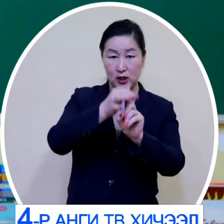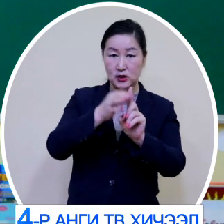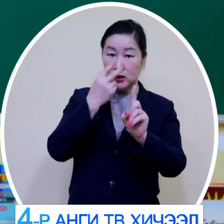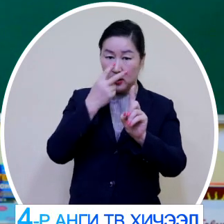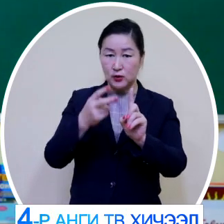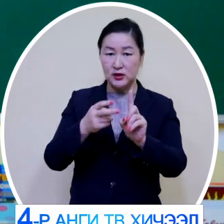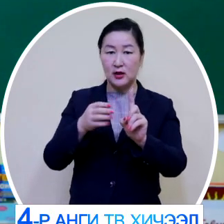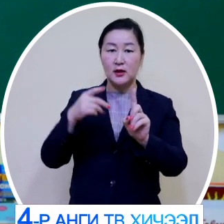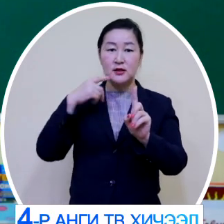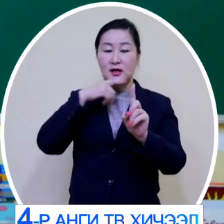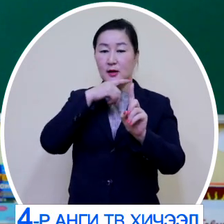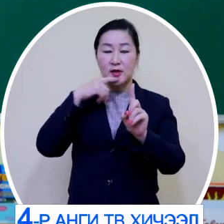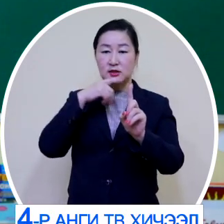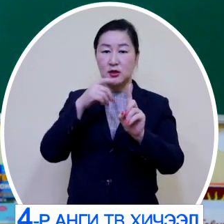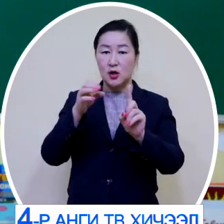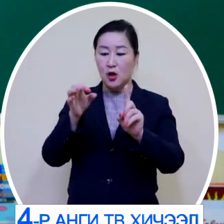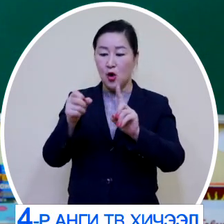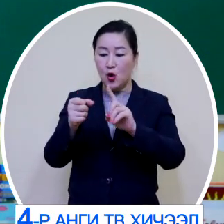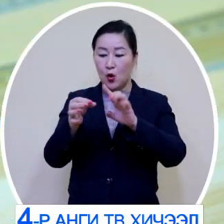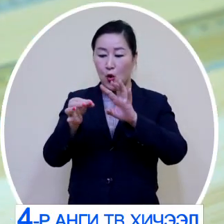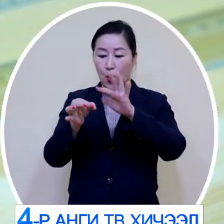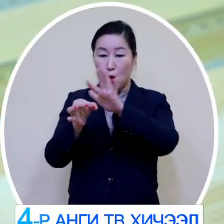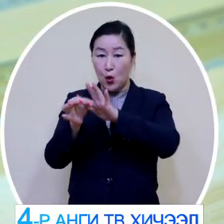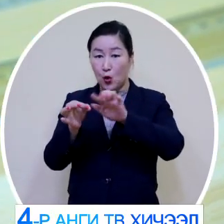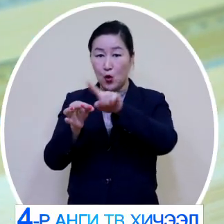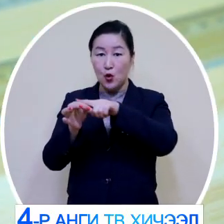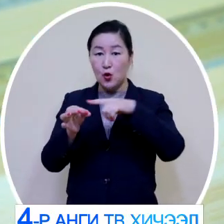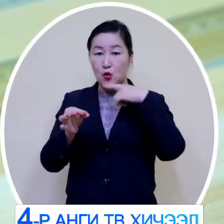Яасан байх хүмүүс ээ? За, багш наа хаа дарыг.